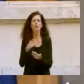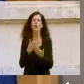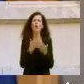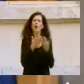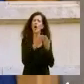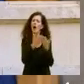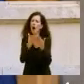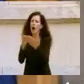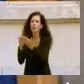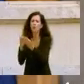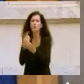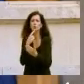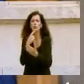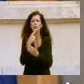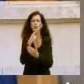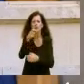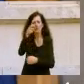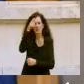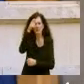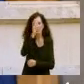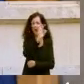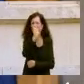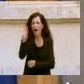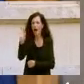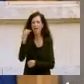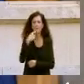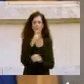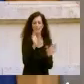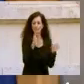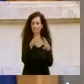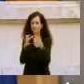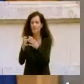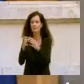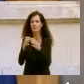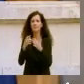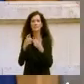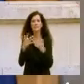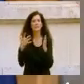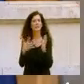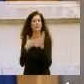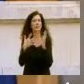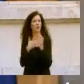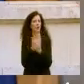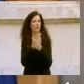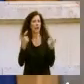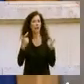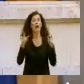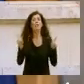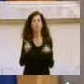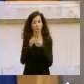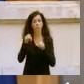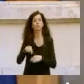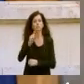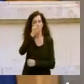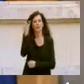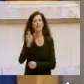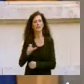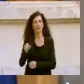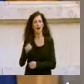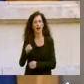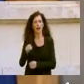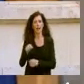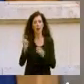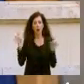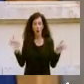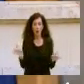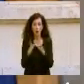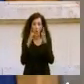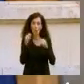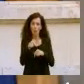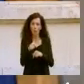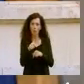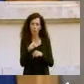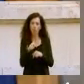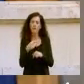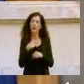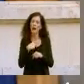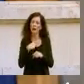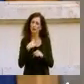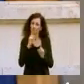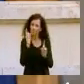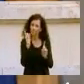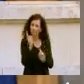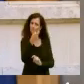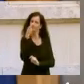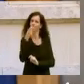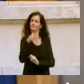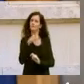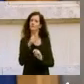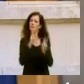paesi e dei settori più colpiti tra cui l'italia noi dovremmo cogliere questa opportunità e saper spendere